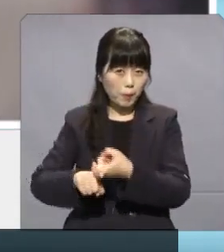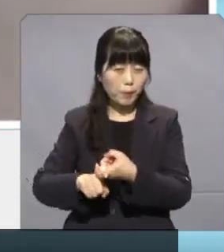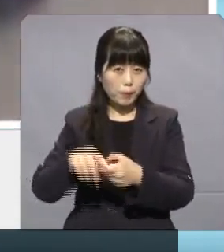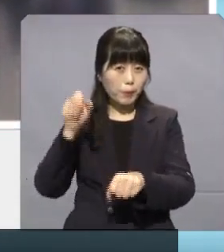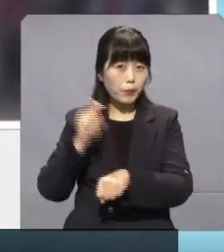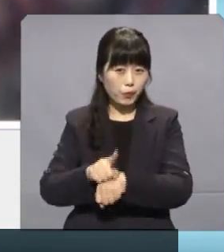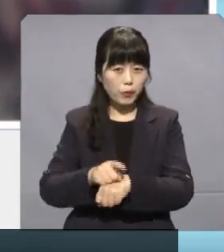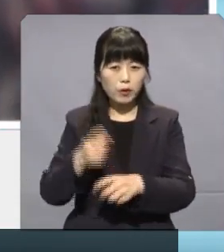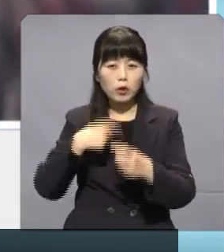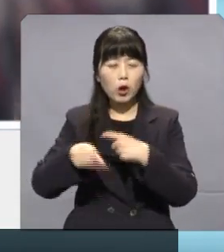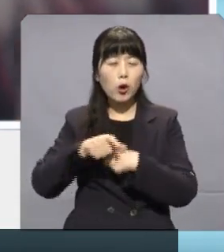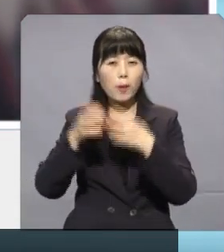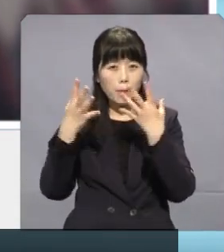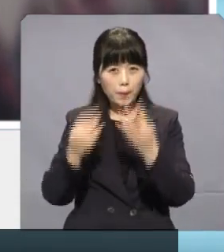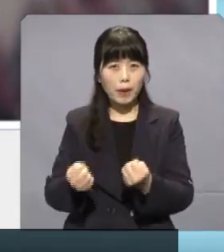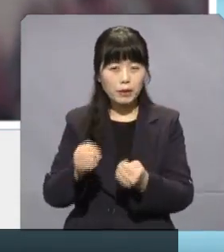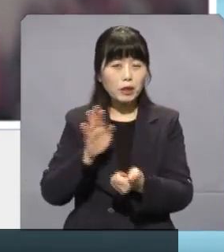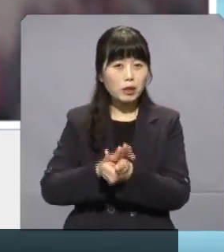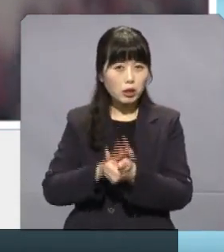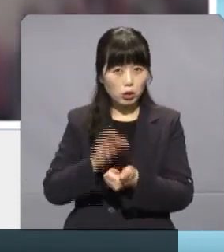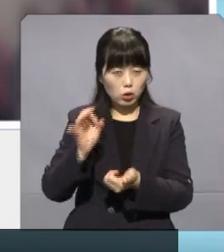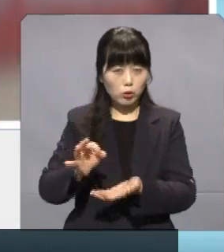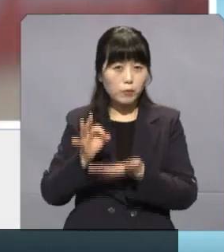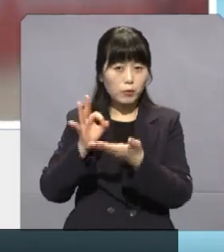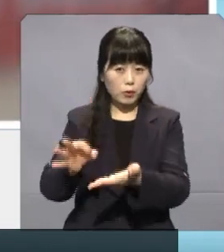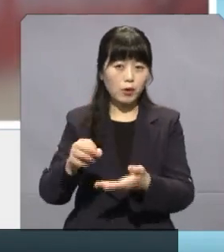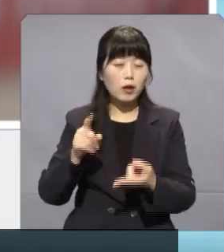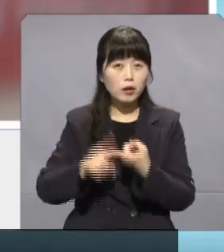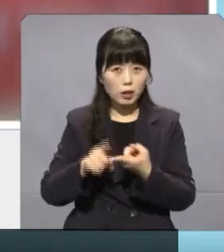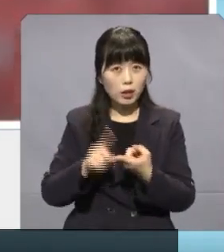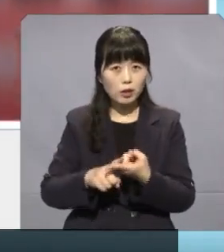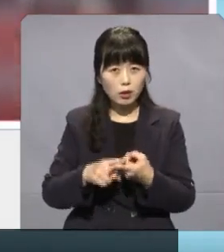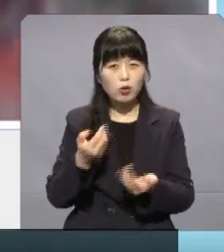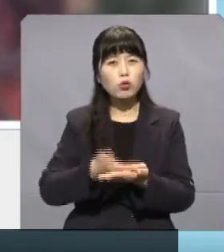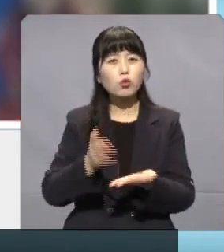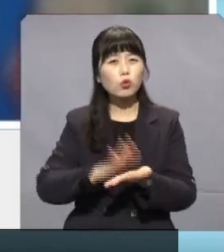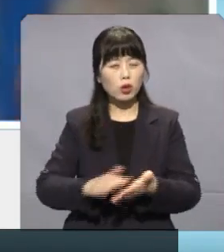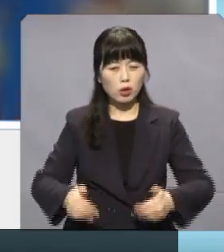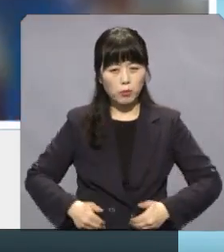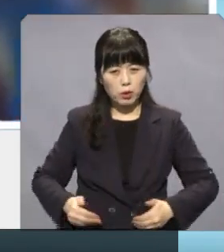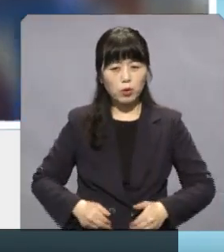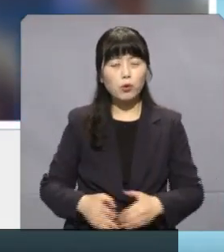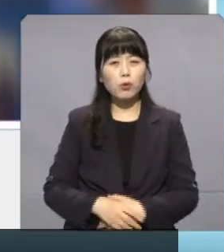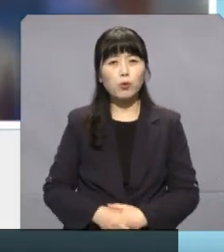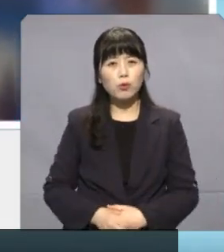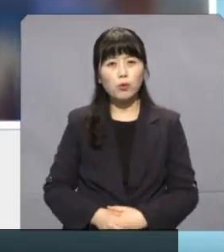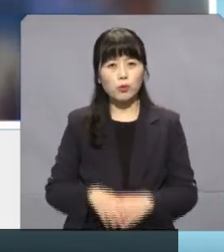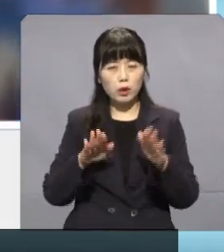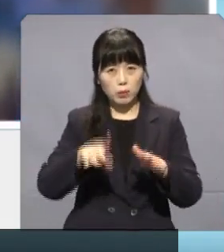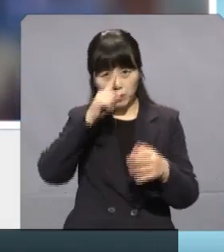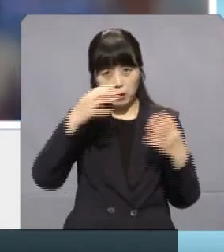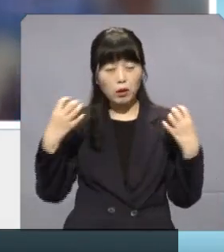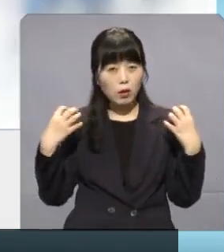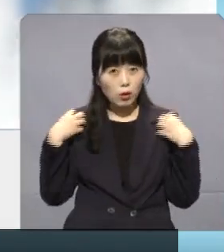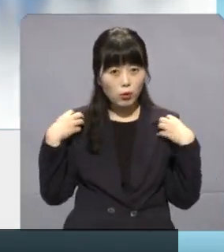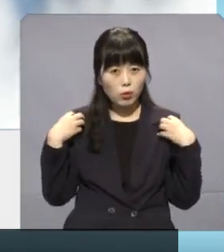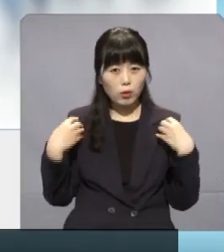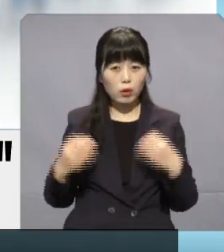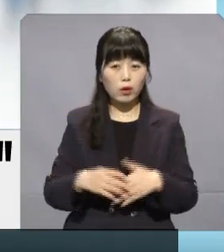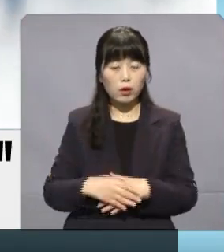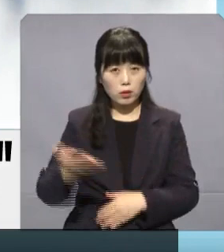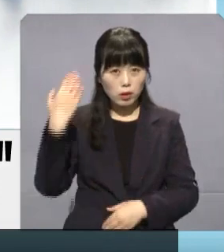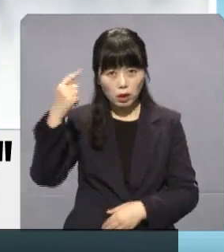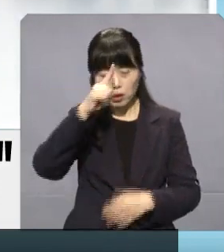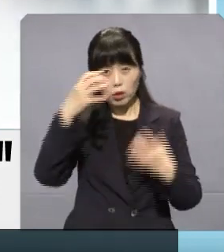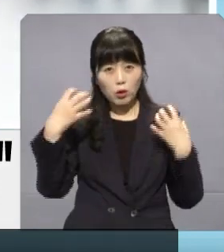단체에 더 많은 어떤 지원금을 줬다고 한다면 이거는 수정할 필요가 있는 거고 근데 이번 정권에서 그러면 지난